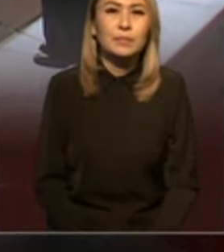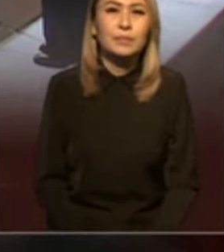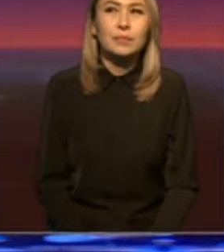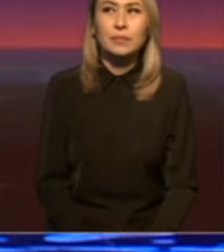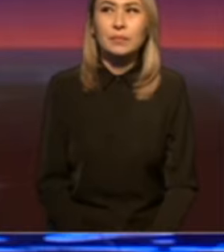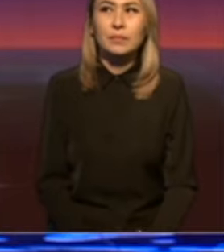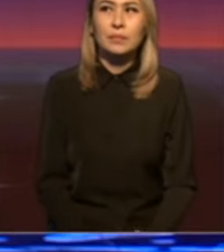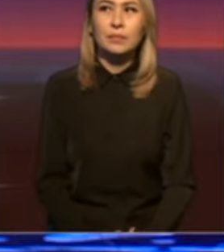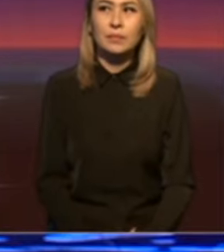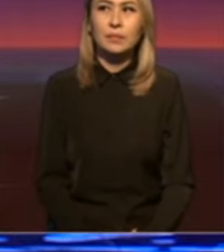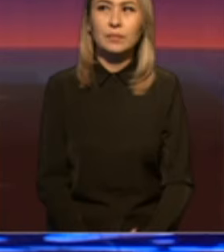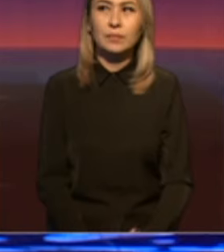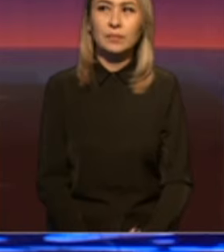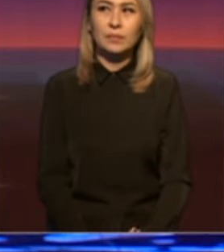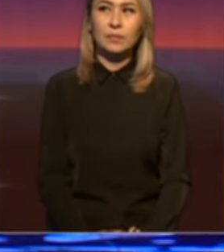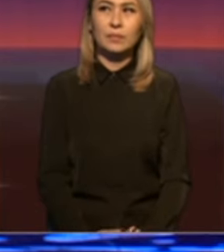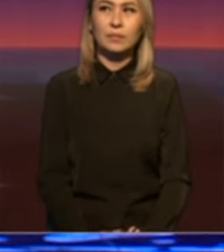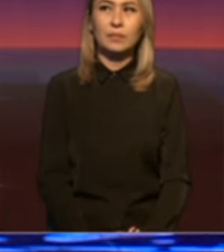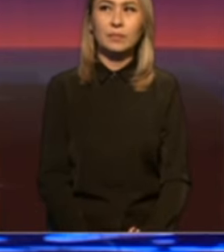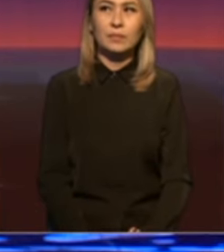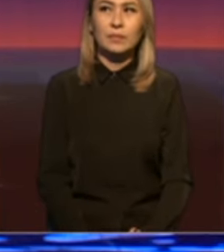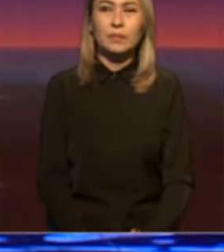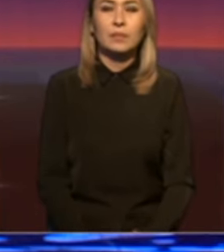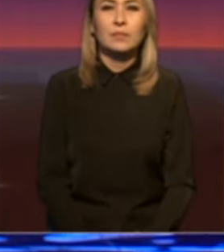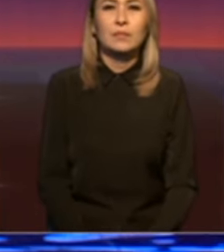Ақш туралы айтайын ба, әлде осы каркасқа қатысты пікір?